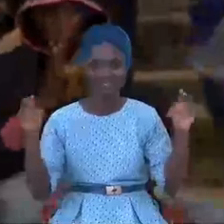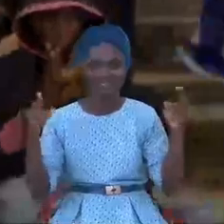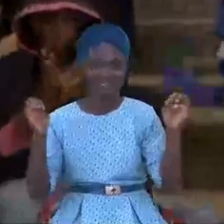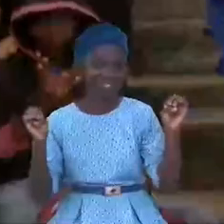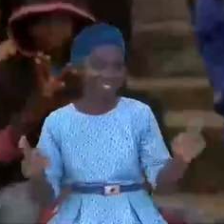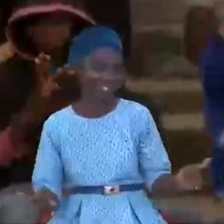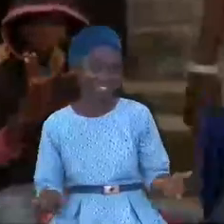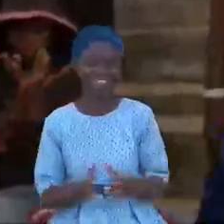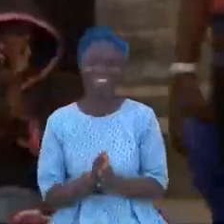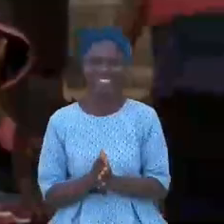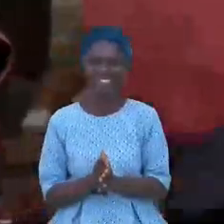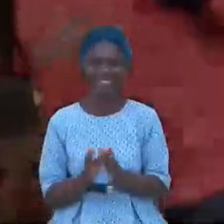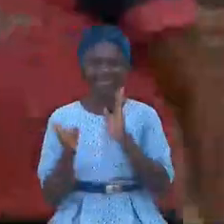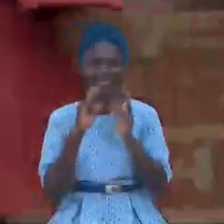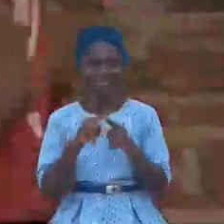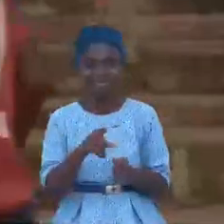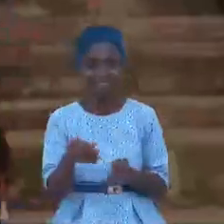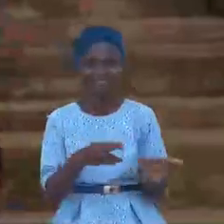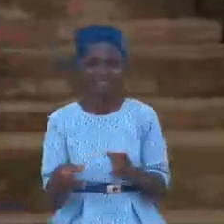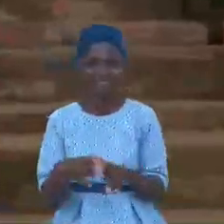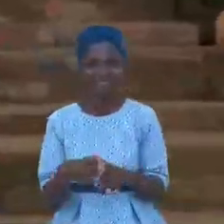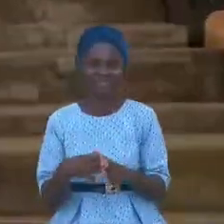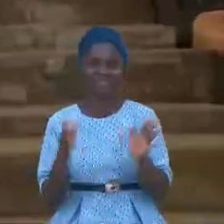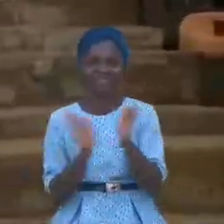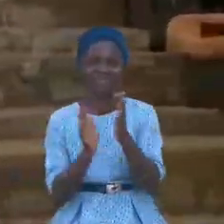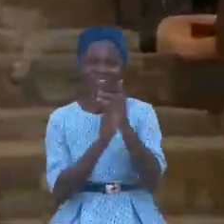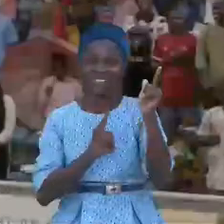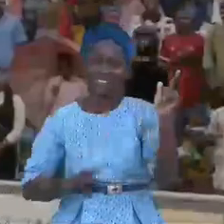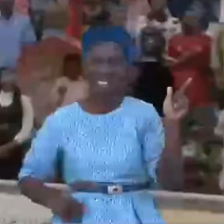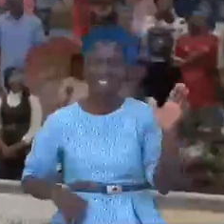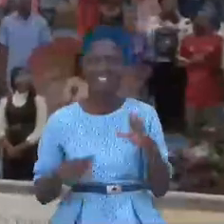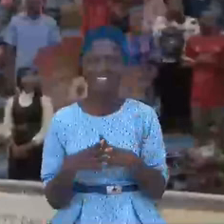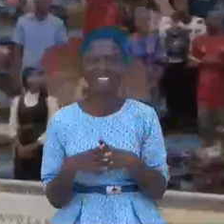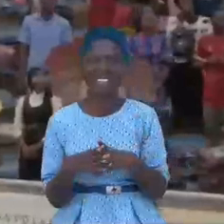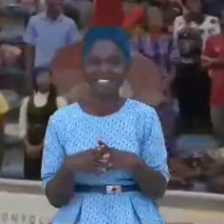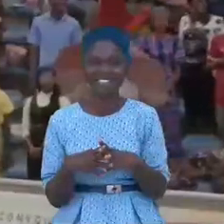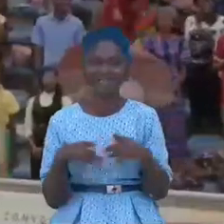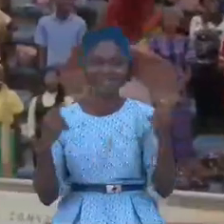de m'avoir parlé. Gloire à Dieu.